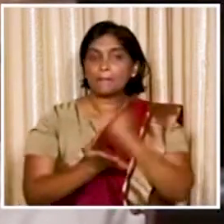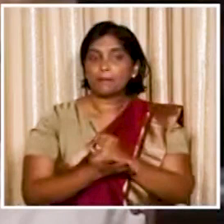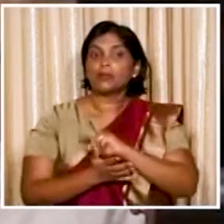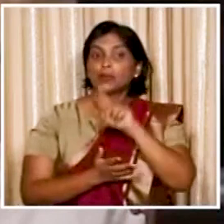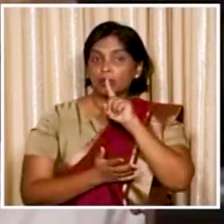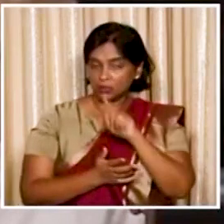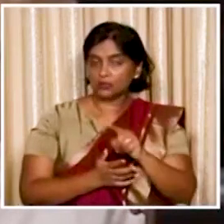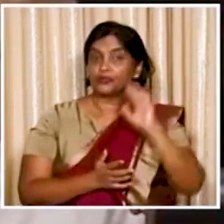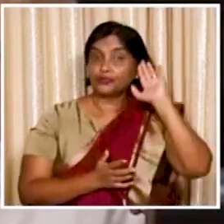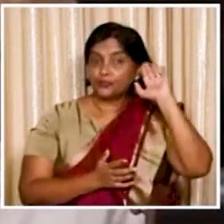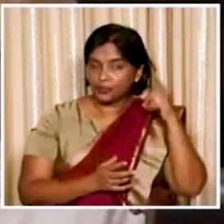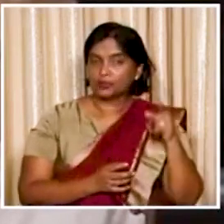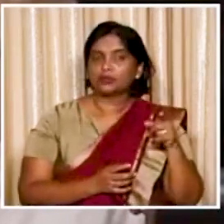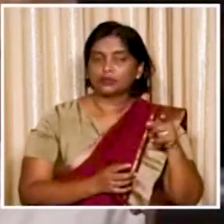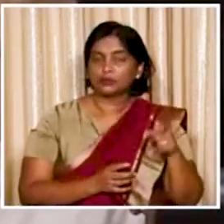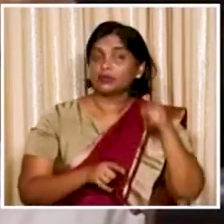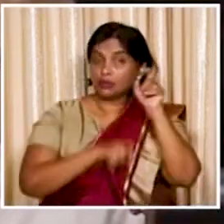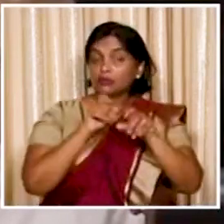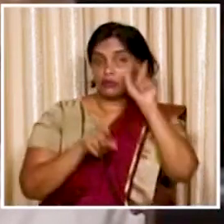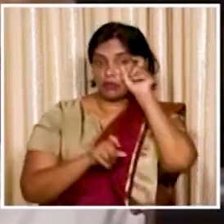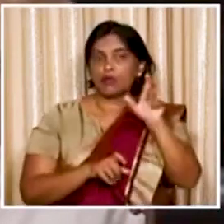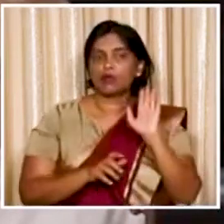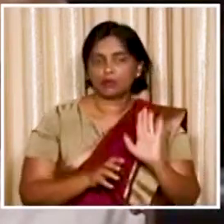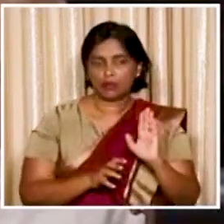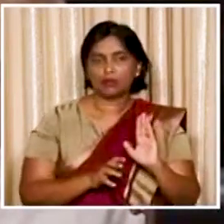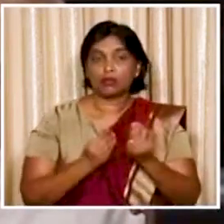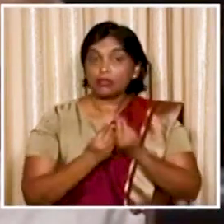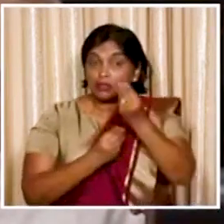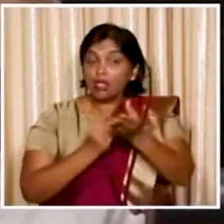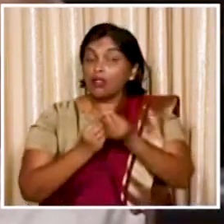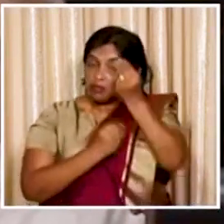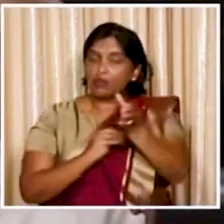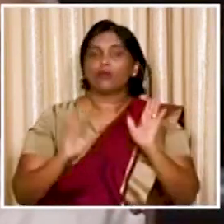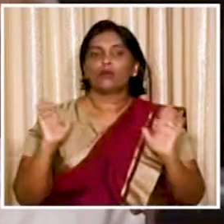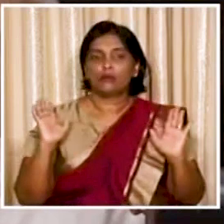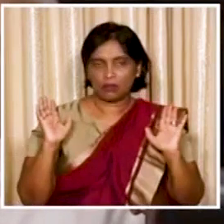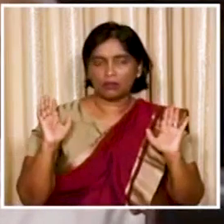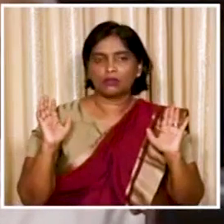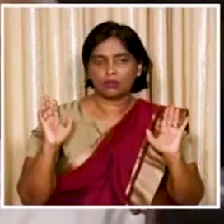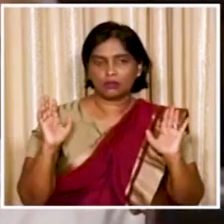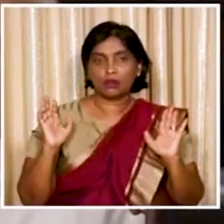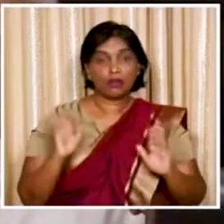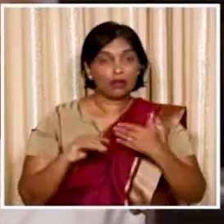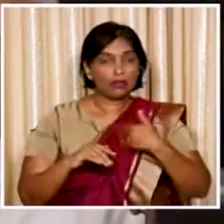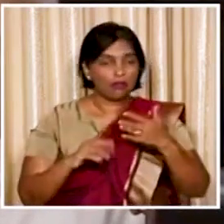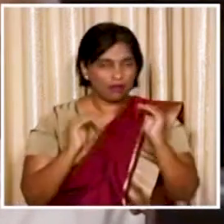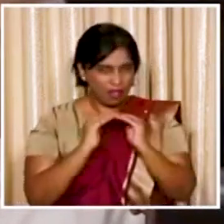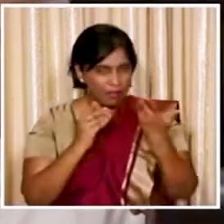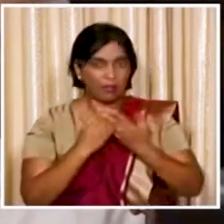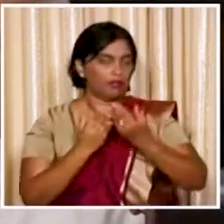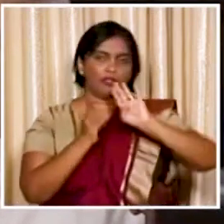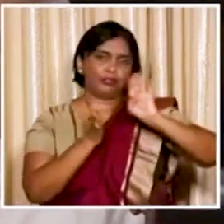කියන්නේ විශේෂයෙන්ම මේ අය ගැන බලන්න ඕනේ දිය යුත්තන්ට දෙන්න ඒත් සුදුසුකම් නැති අය ඉවත්